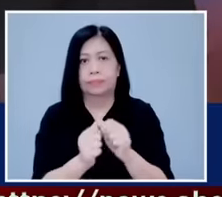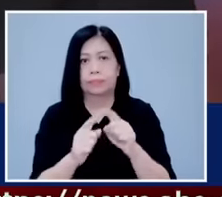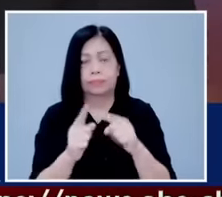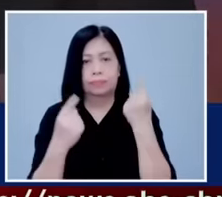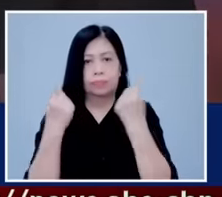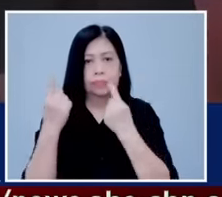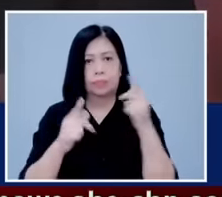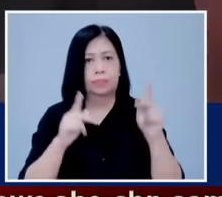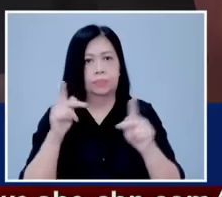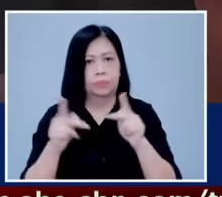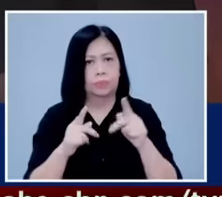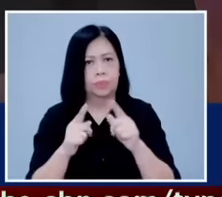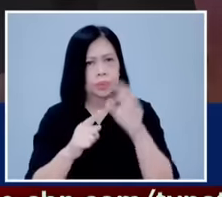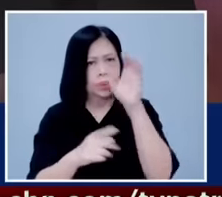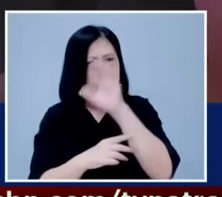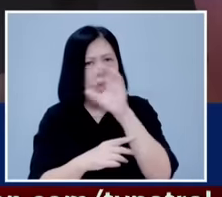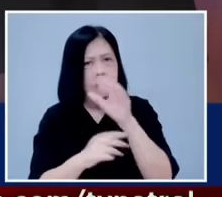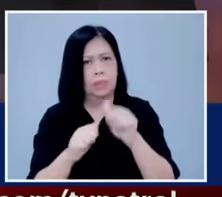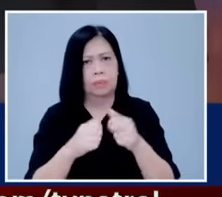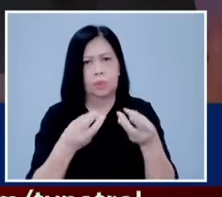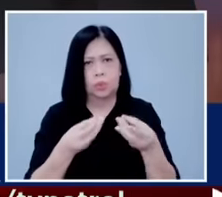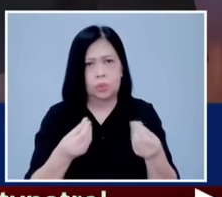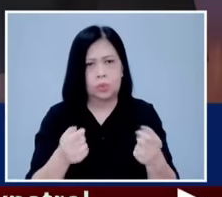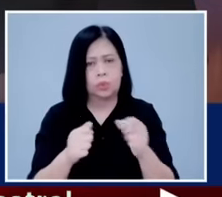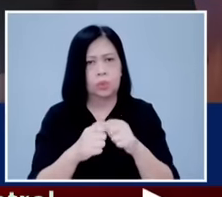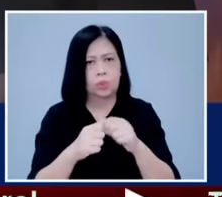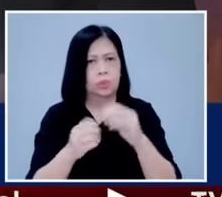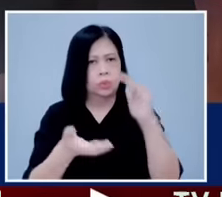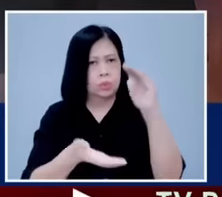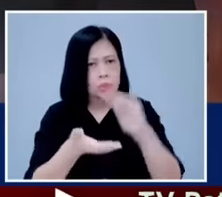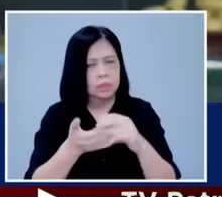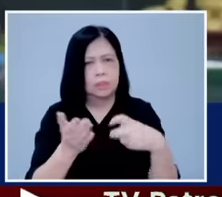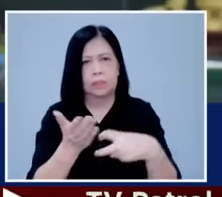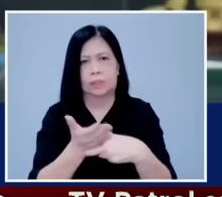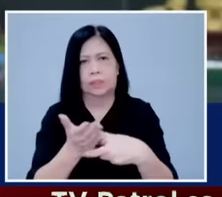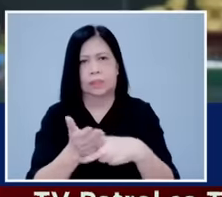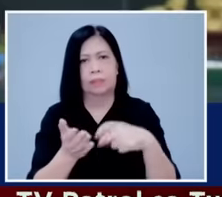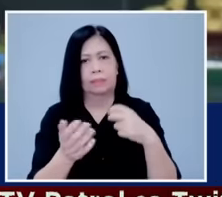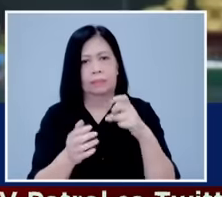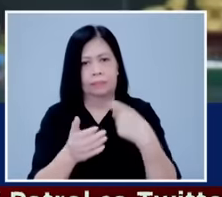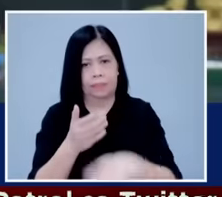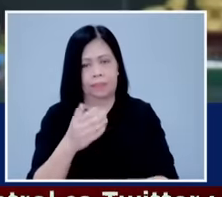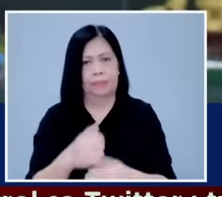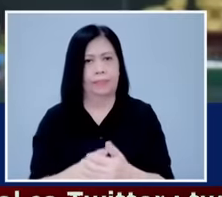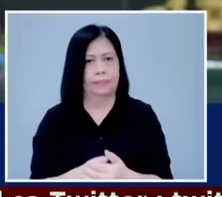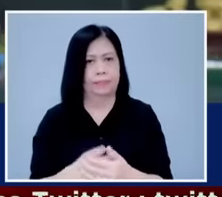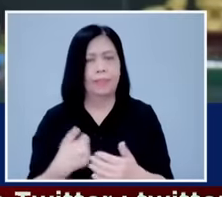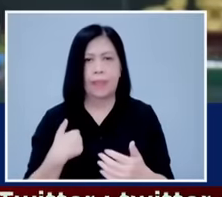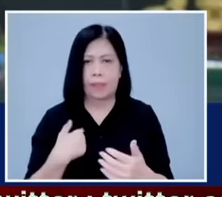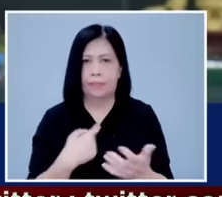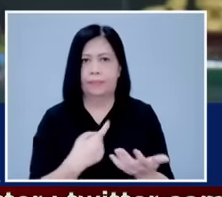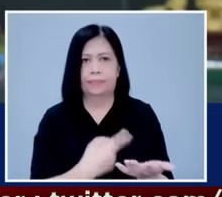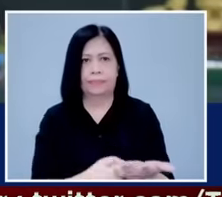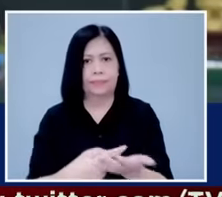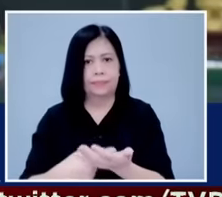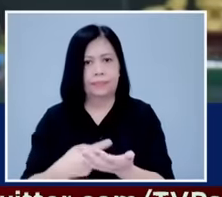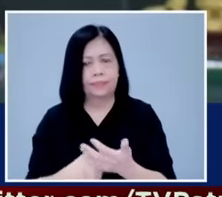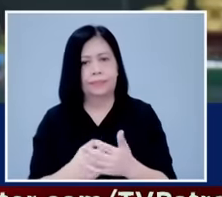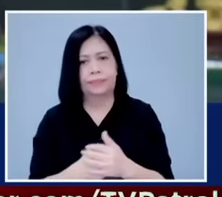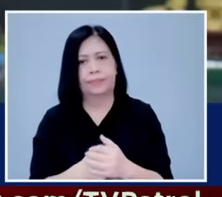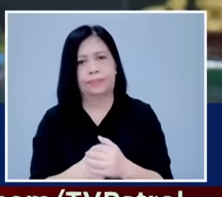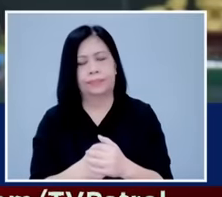stakeholders para makahanap ng paraan para maibaba ang ticket prices. May pag-uusap po kami ni